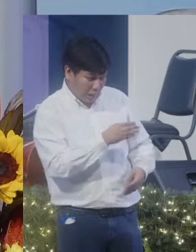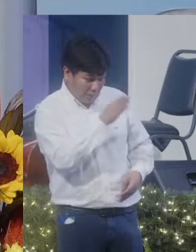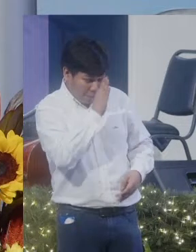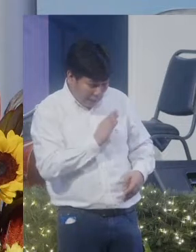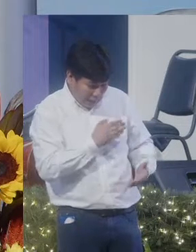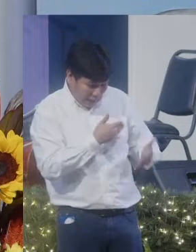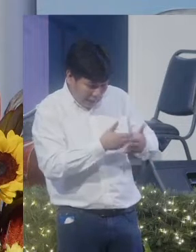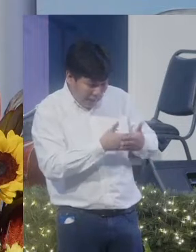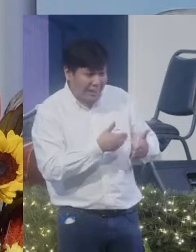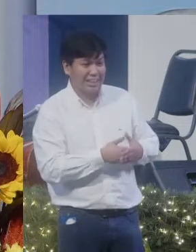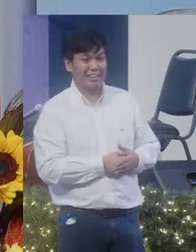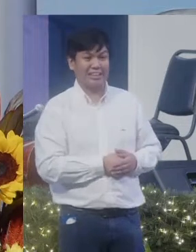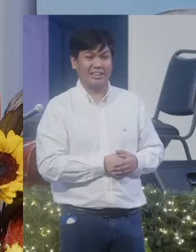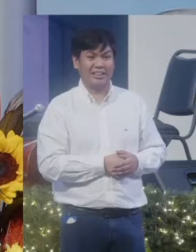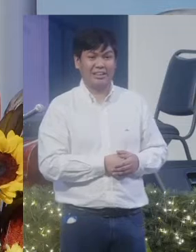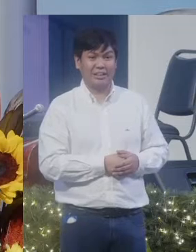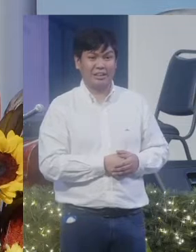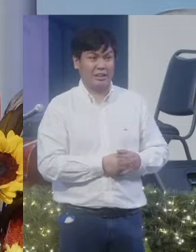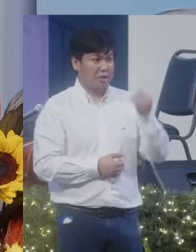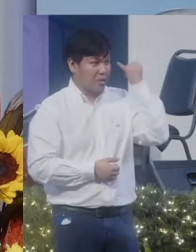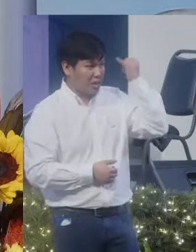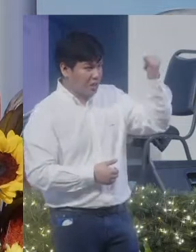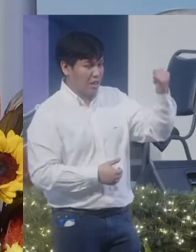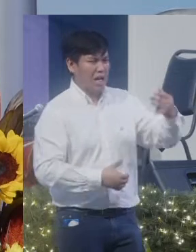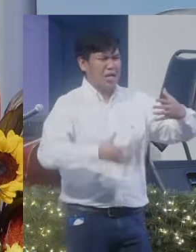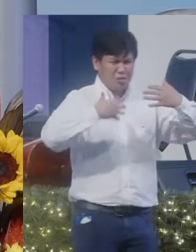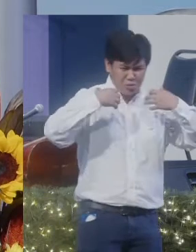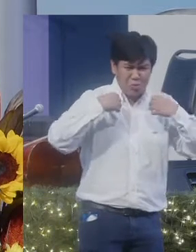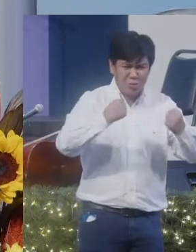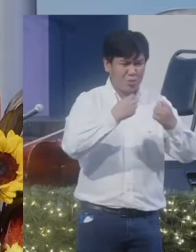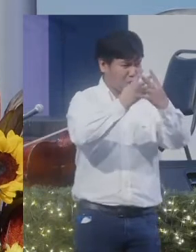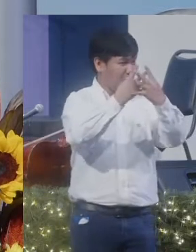net. Napakalaki po nung net na yon.